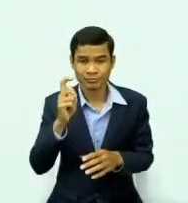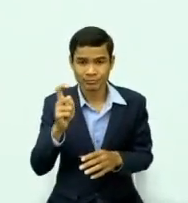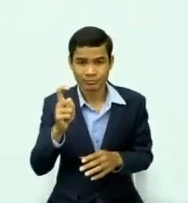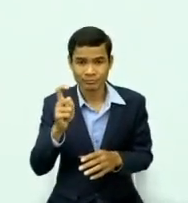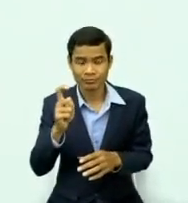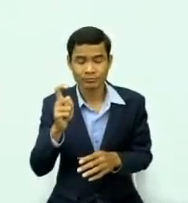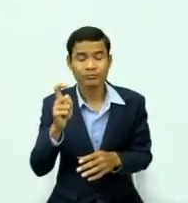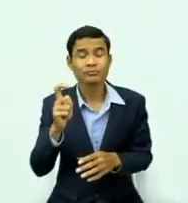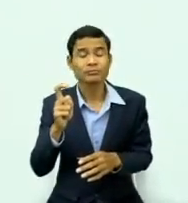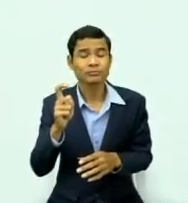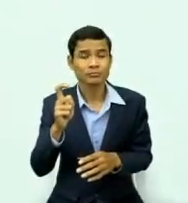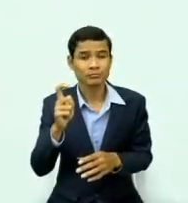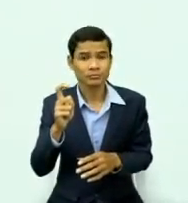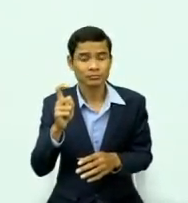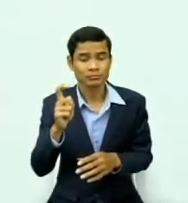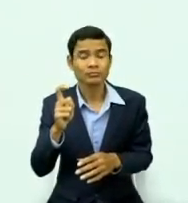cứ.